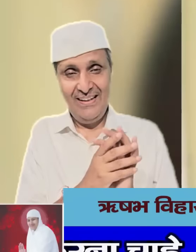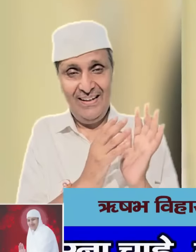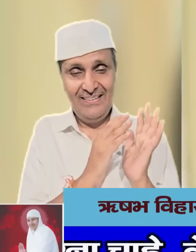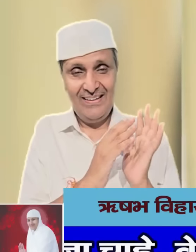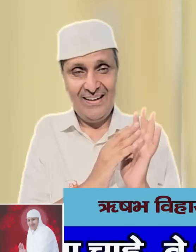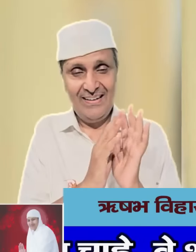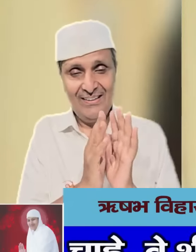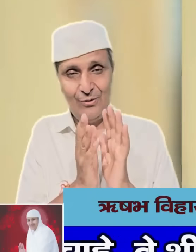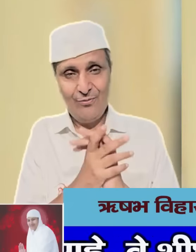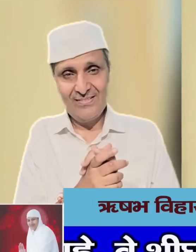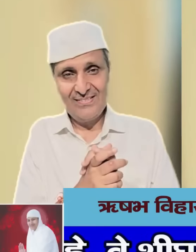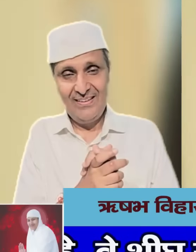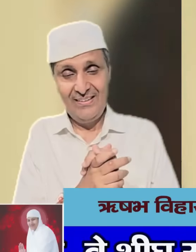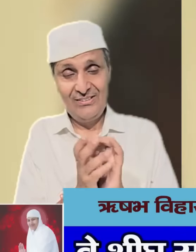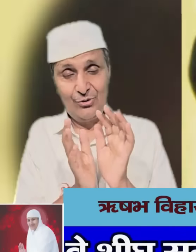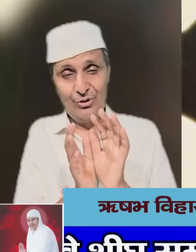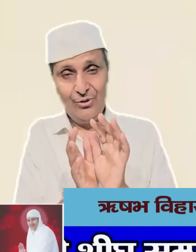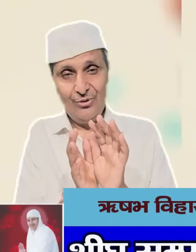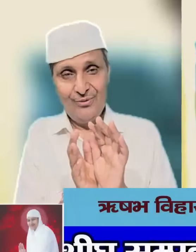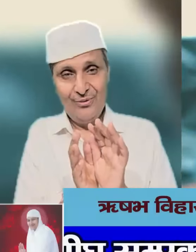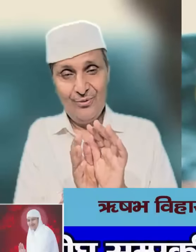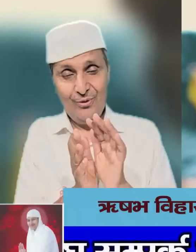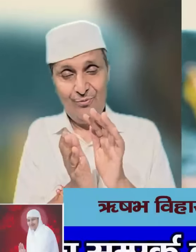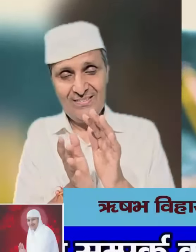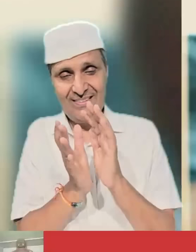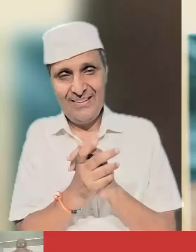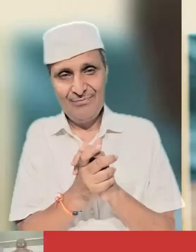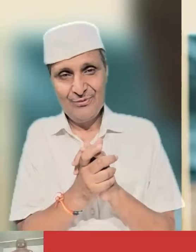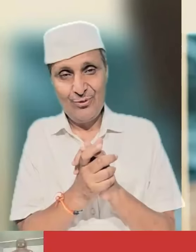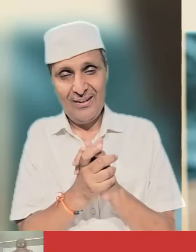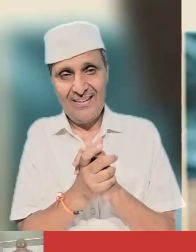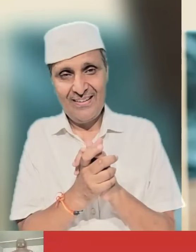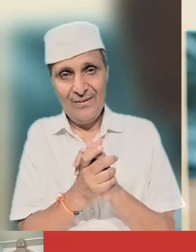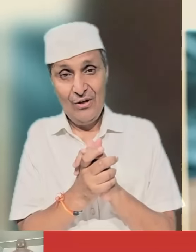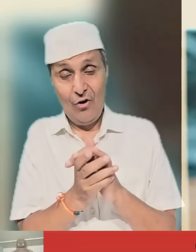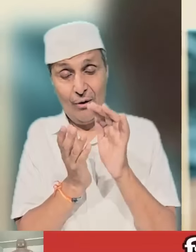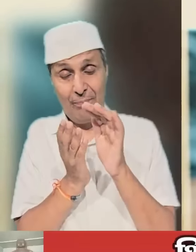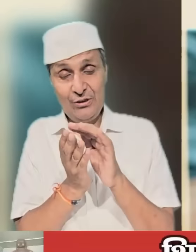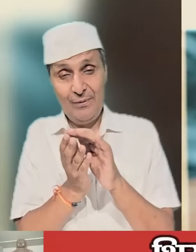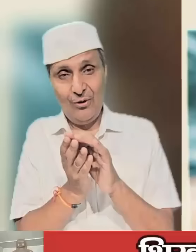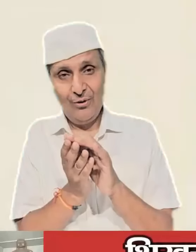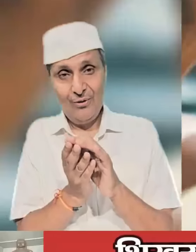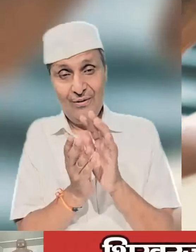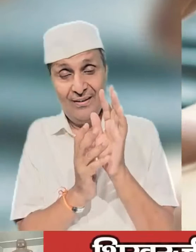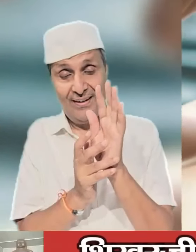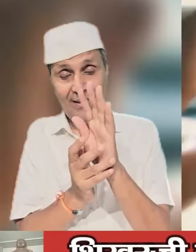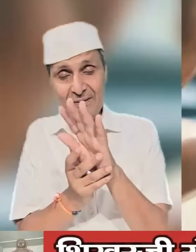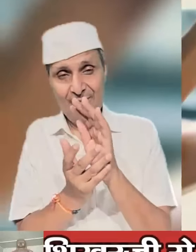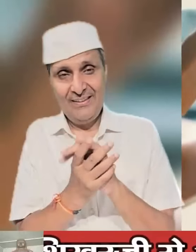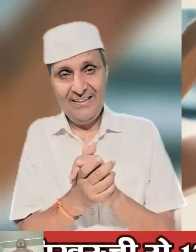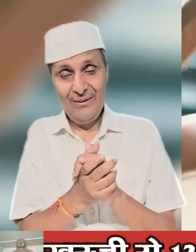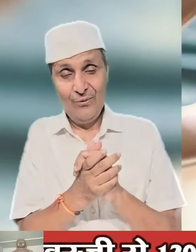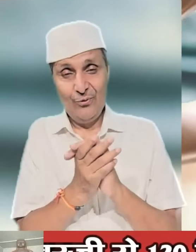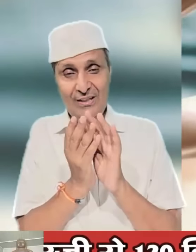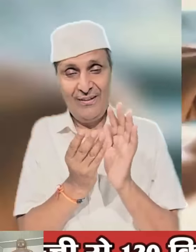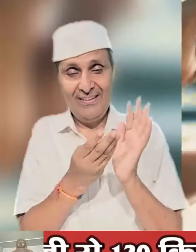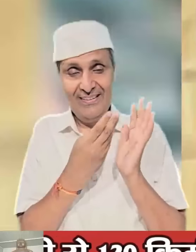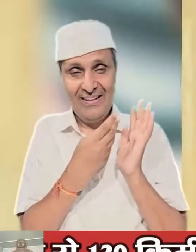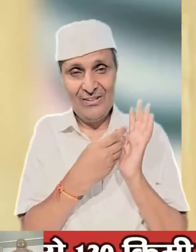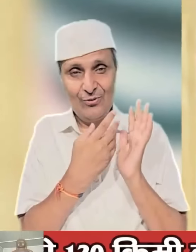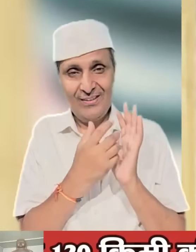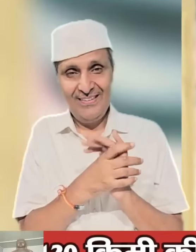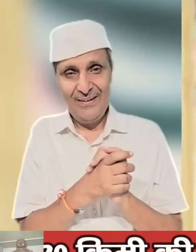हैं, यानी एक दिन आहार एक दिन उपवास। चतुर्थी को उन्होंने उपवास किया 16 करण का, और पंचमी को रंग पंचमी थी, उस दिन